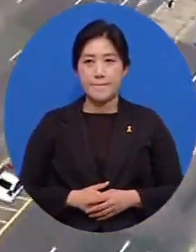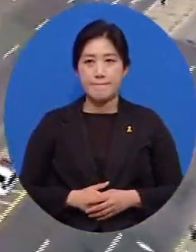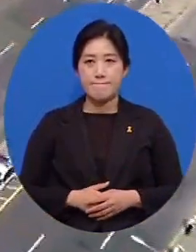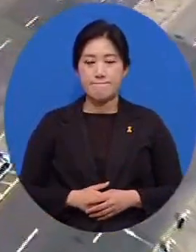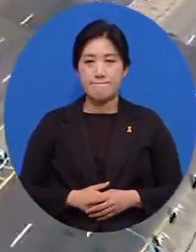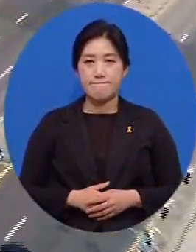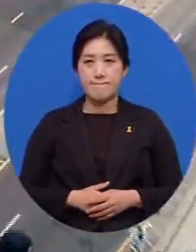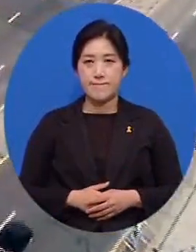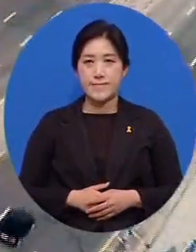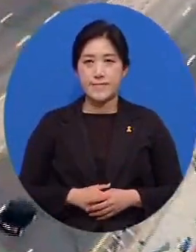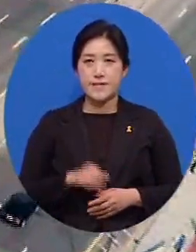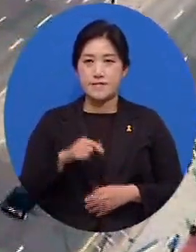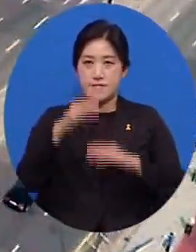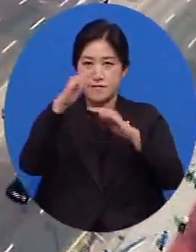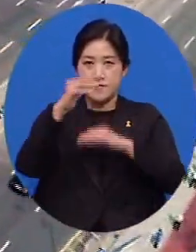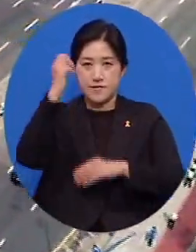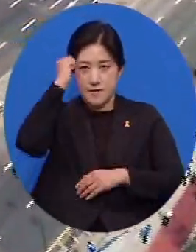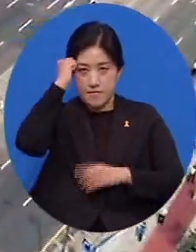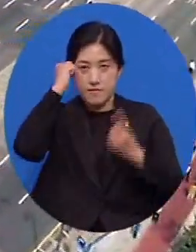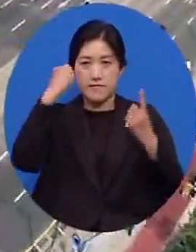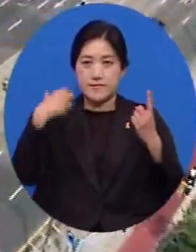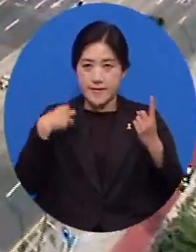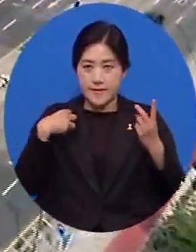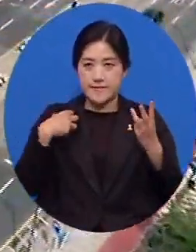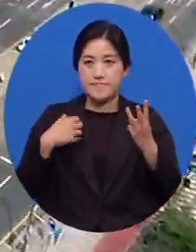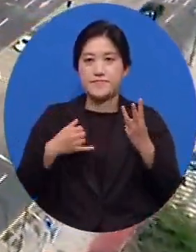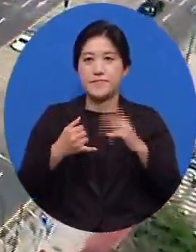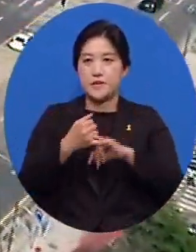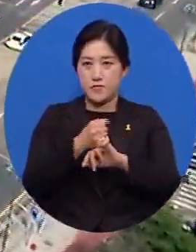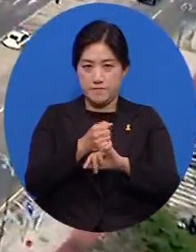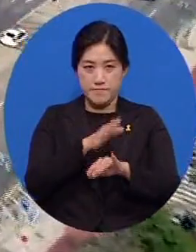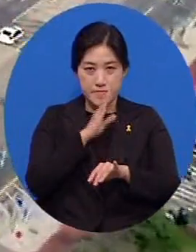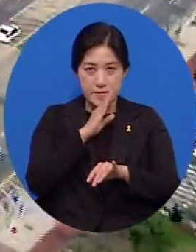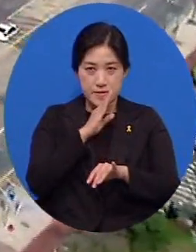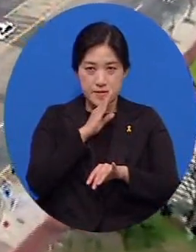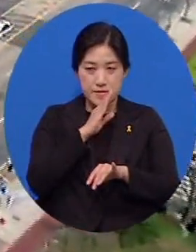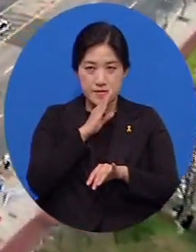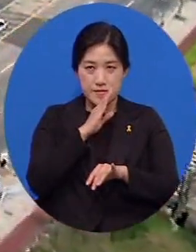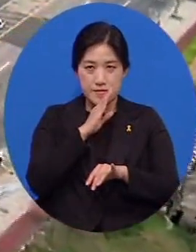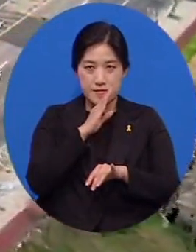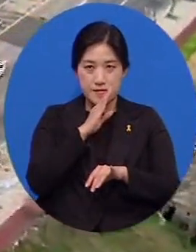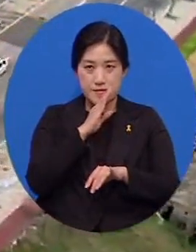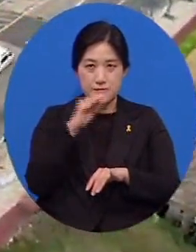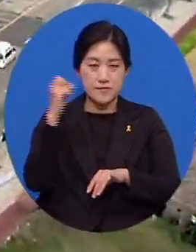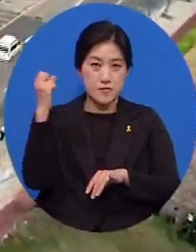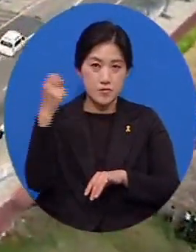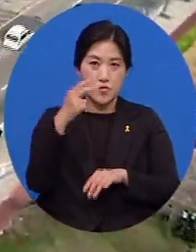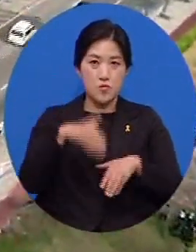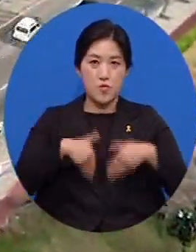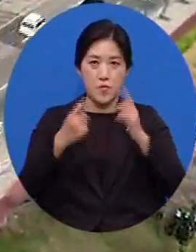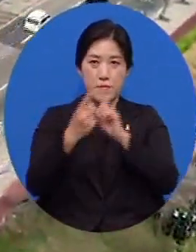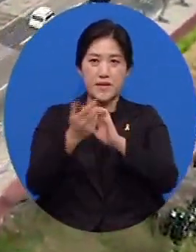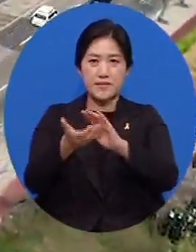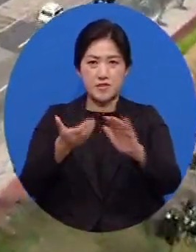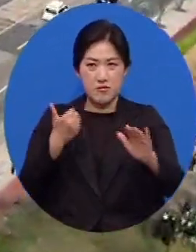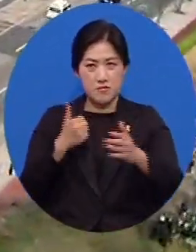그것은 기억, 책임, 약속의 다름 아니었고, 그로부터 다시 봄이 오기 전 우리는 어쩌면